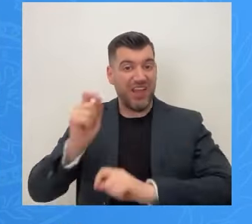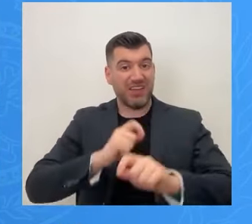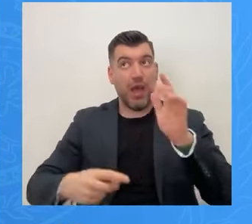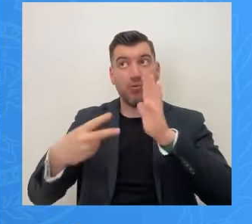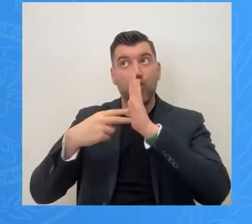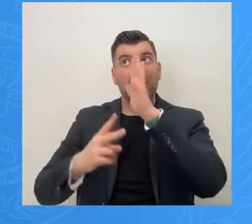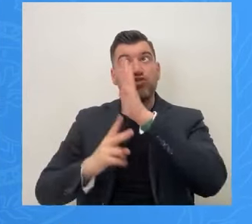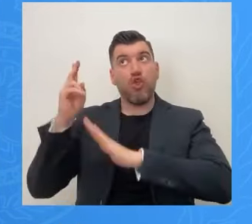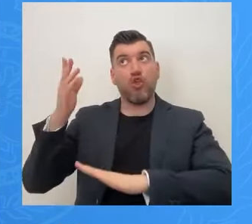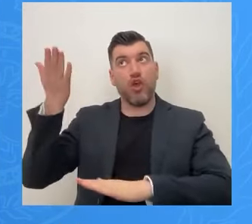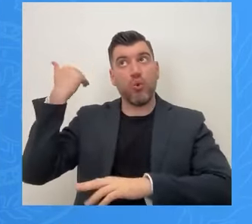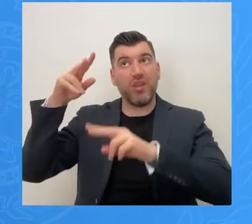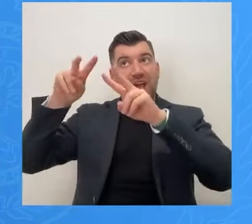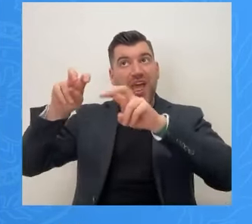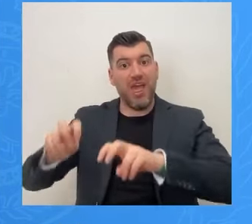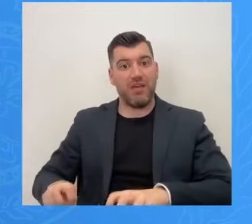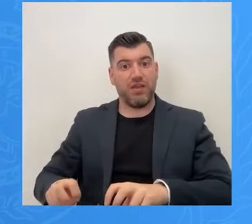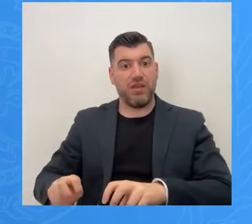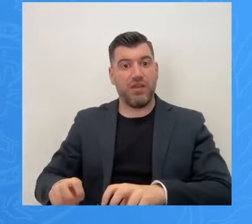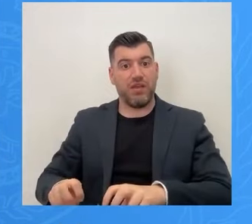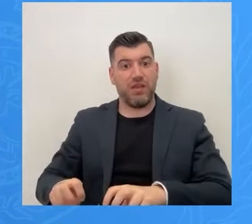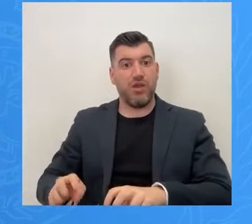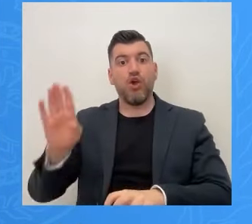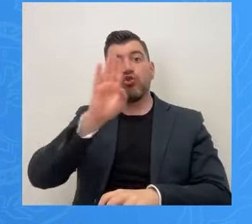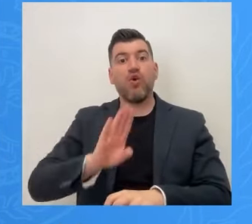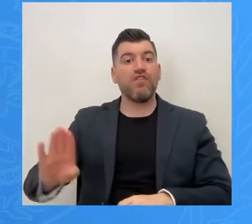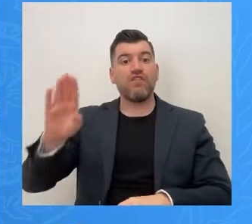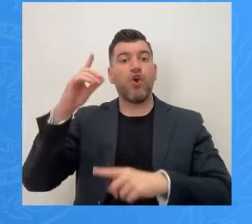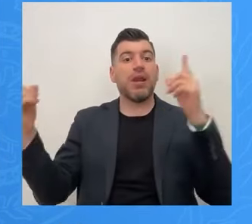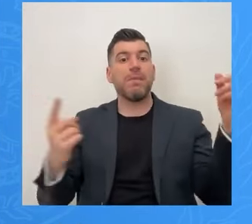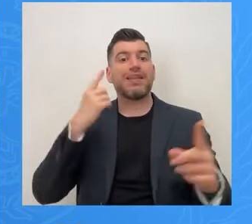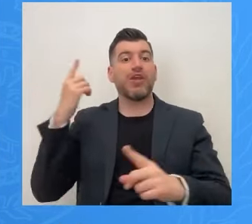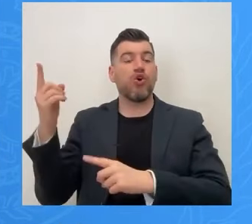διαδικασία, μελέτες. Είναι το βιοκλιματικό νηπιαγωγείο του Κολωνού.